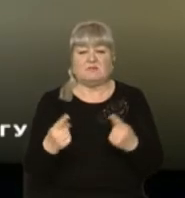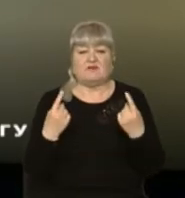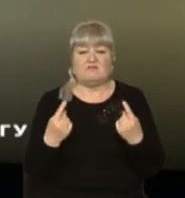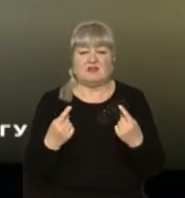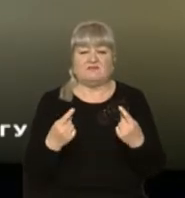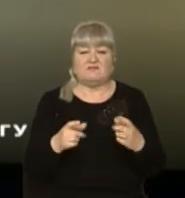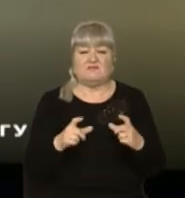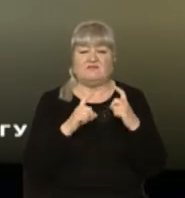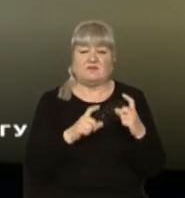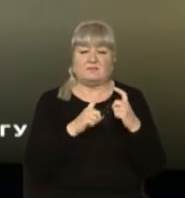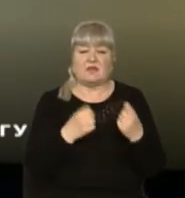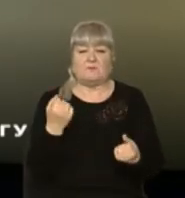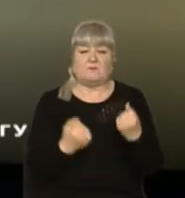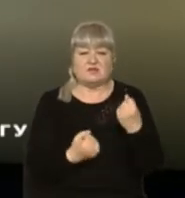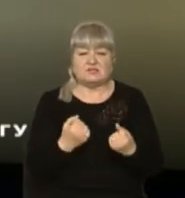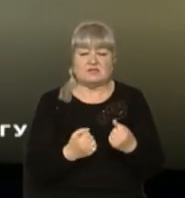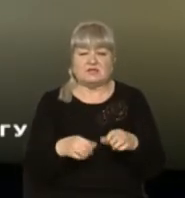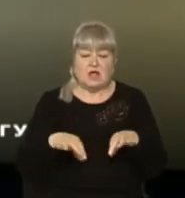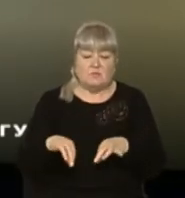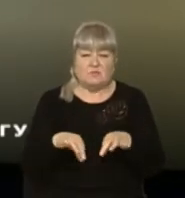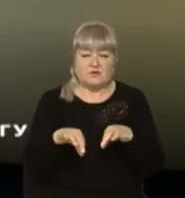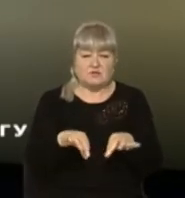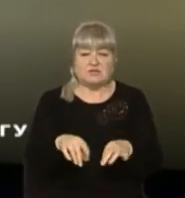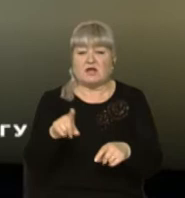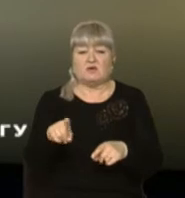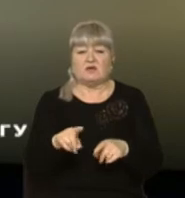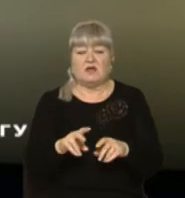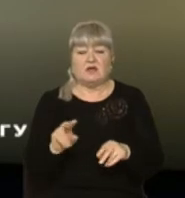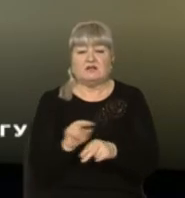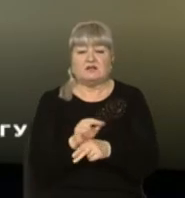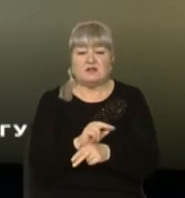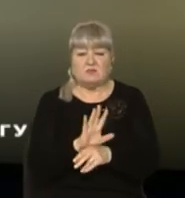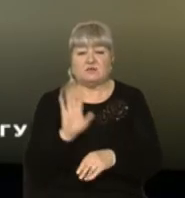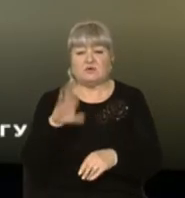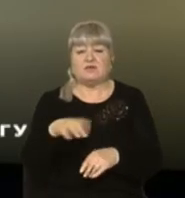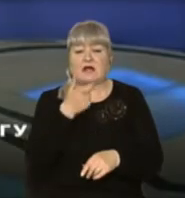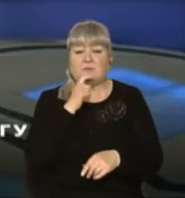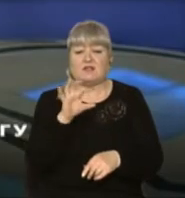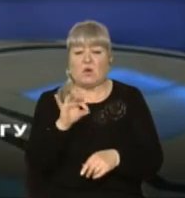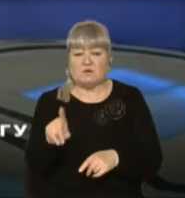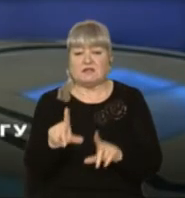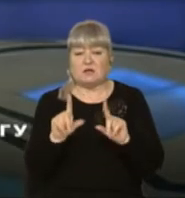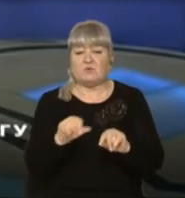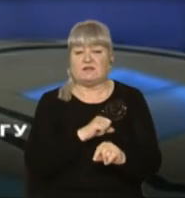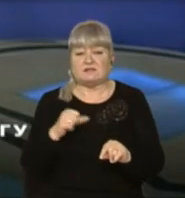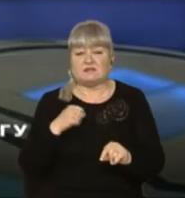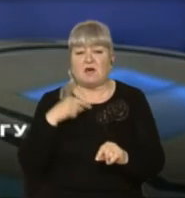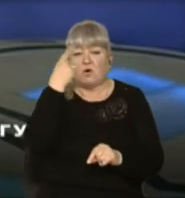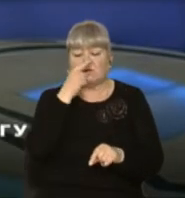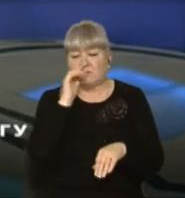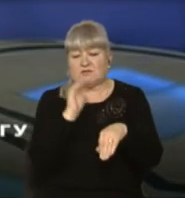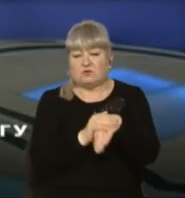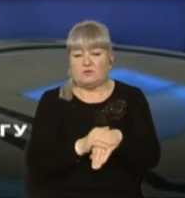проїжджають, ніхто їх не ремонтує, і нехай пані Оксана відвідає місто Самбір і переконається особисто. Наступна дорога – це коли з